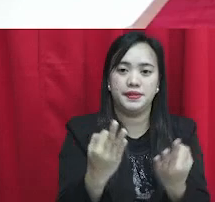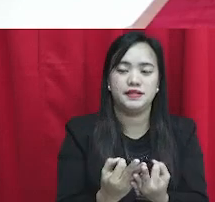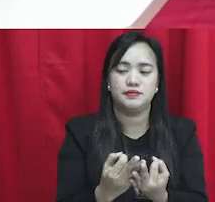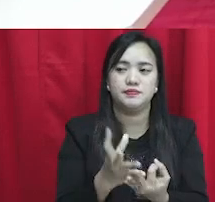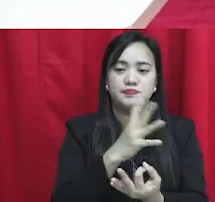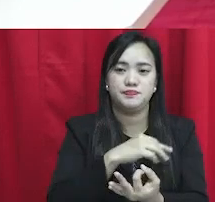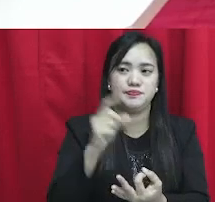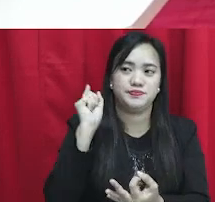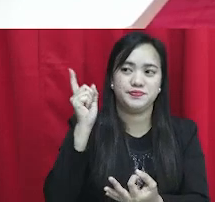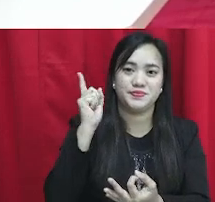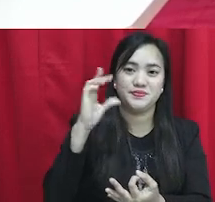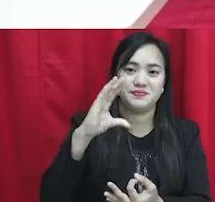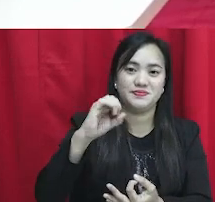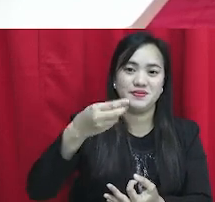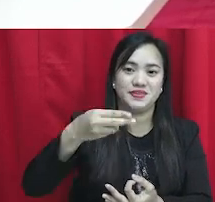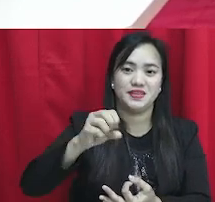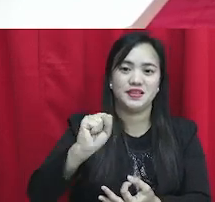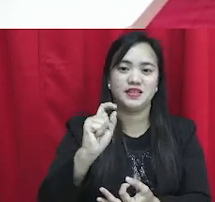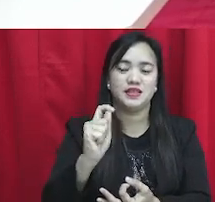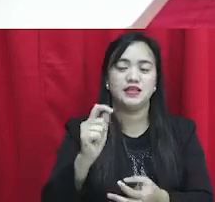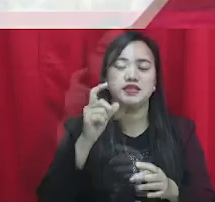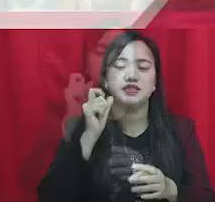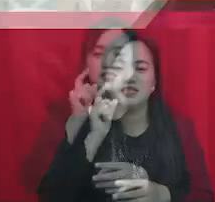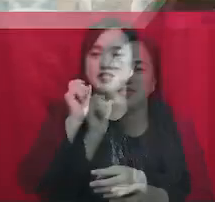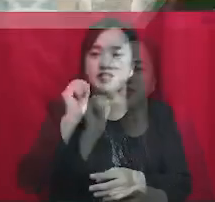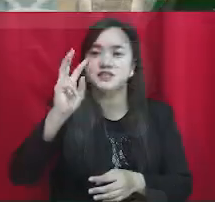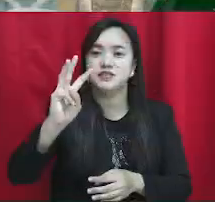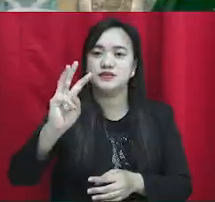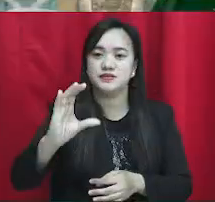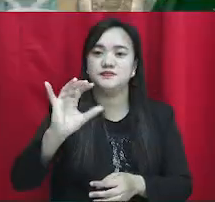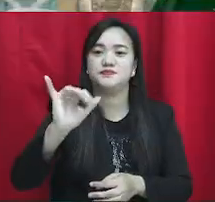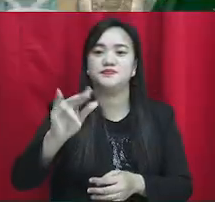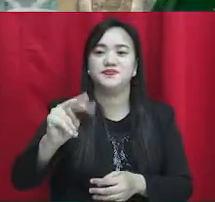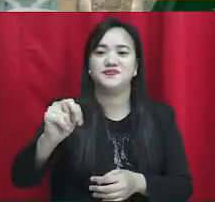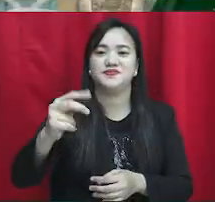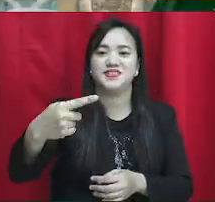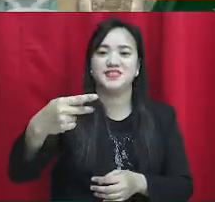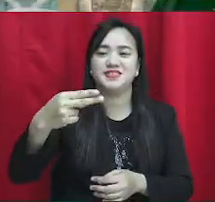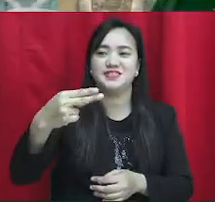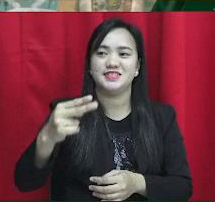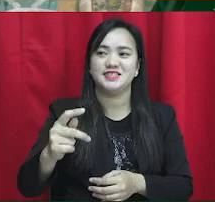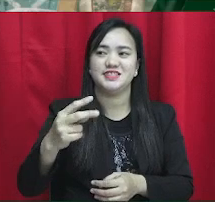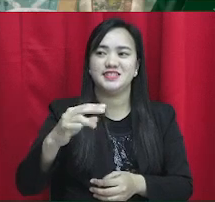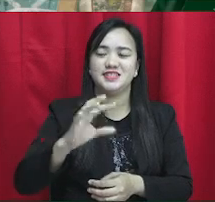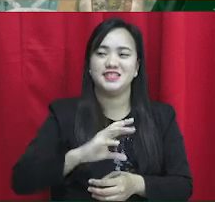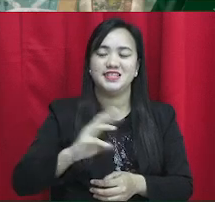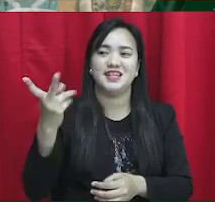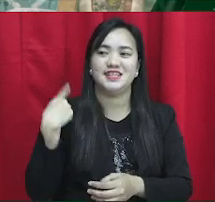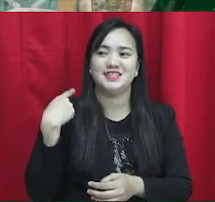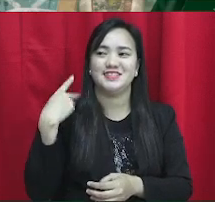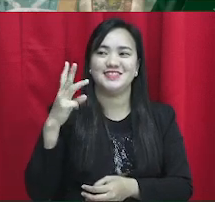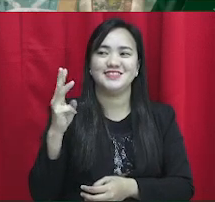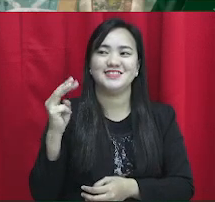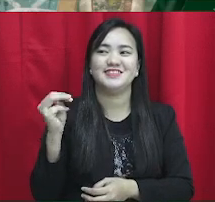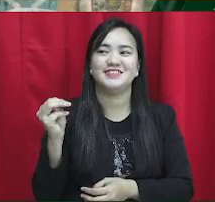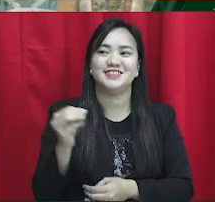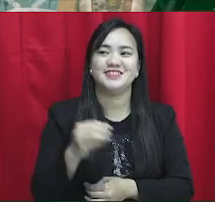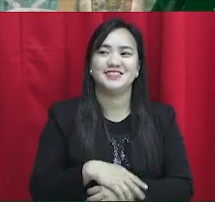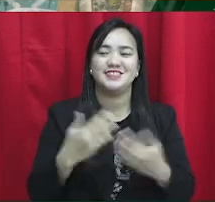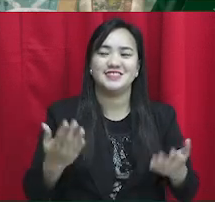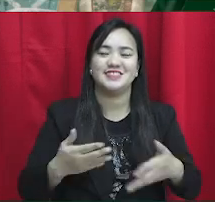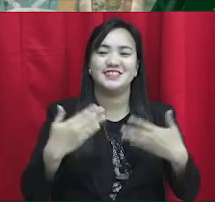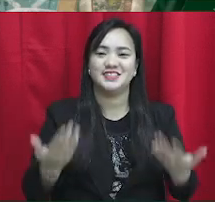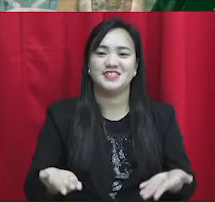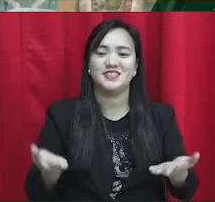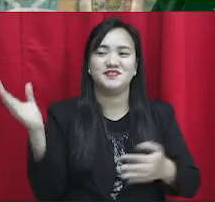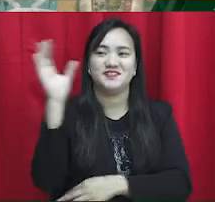with my co-host, nandito po sila Ma'am Marinelli at Ma'am Cynthia. Magandang tanghali po sa inyo, ma'am. Bati po kayo.